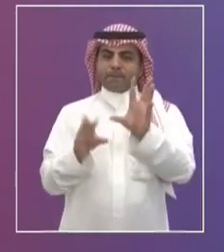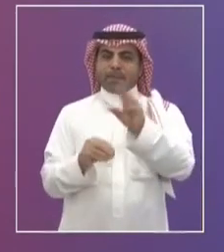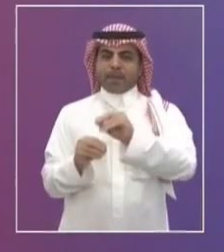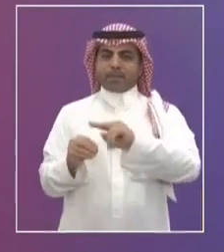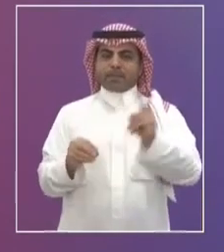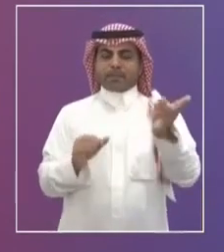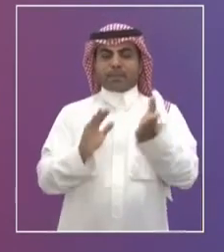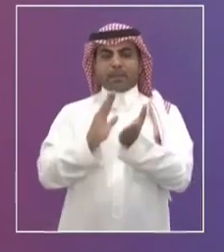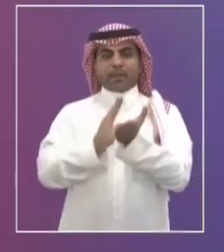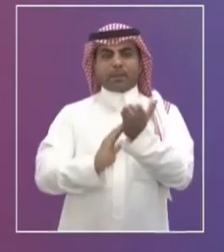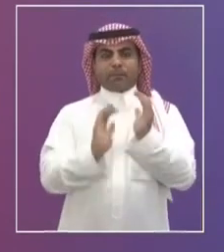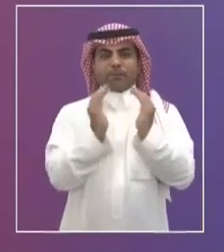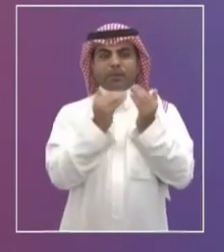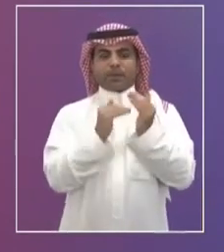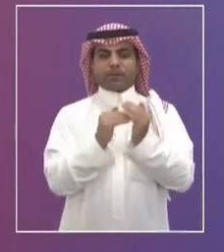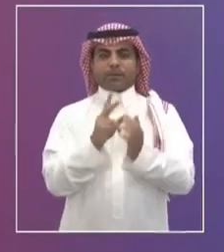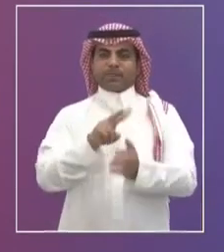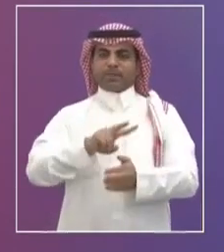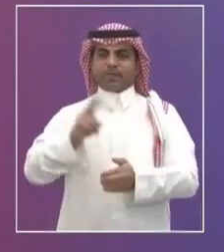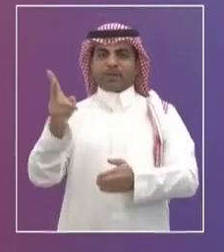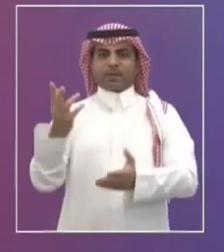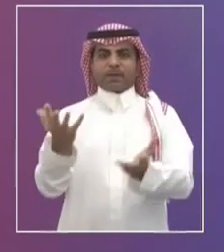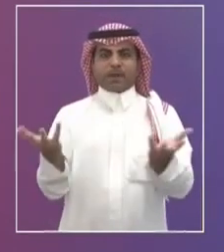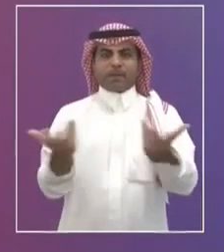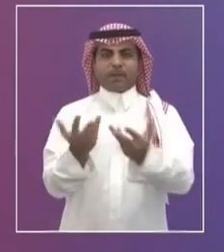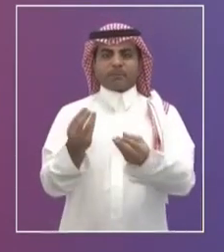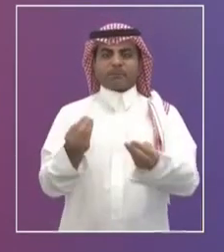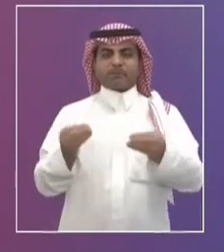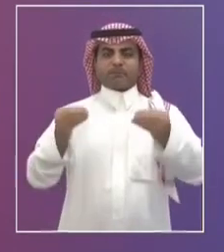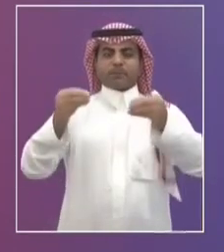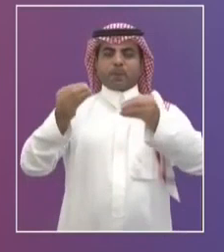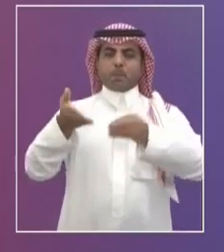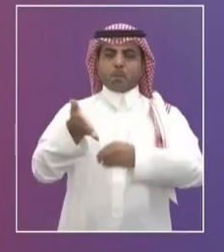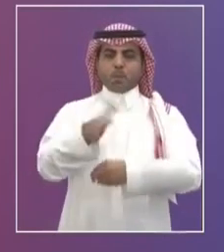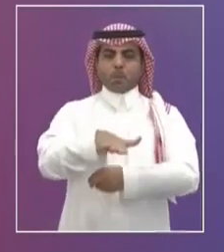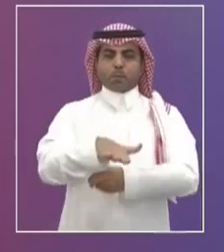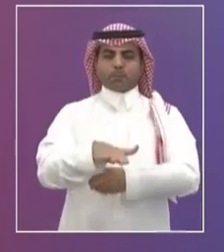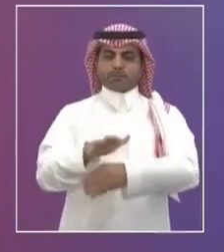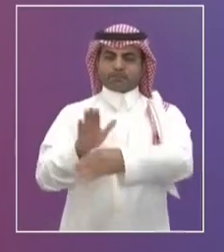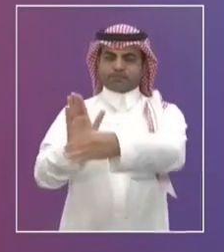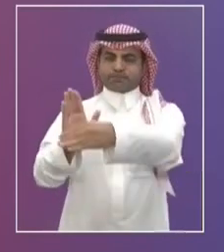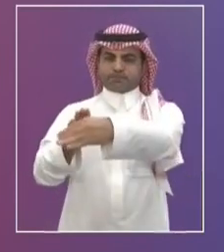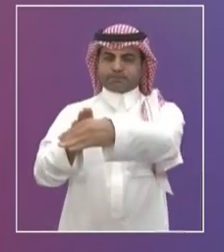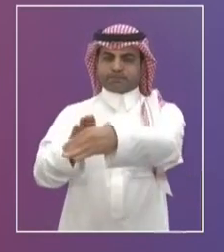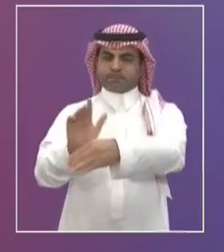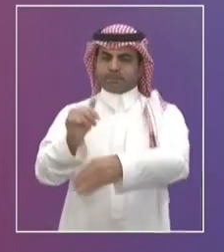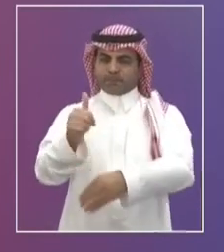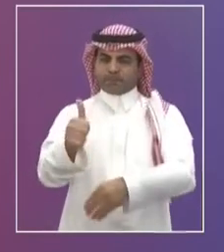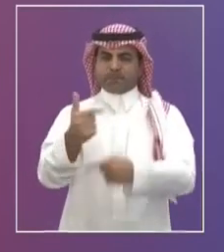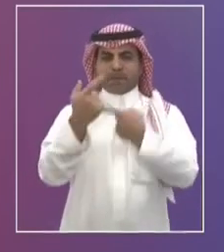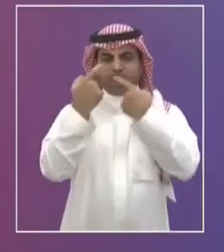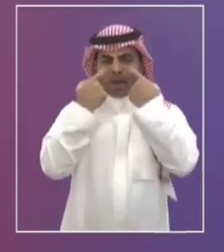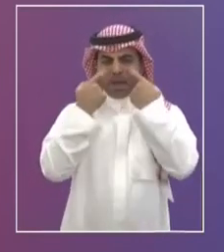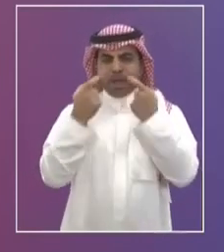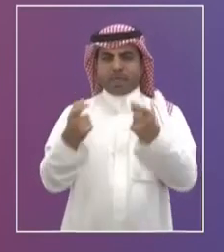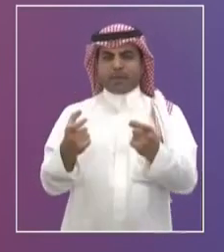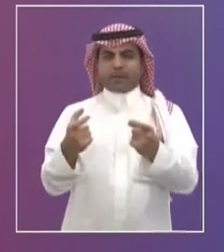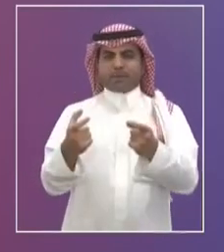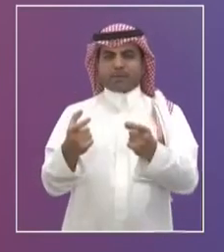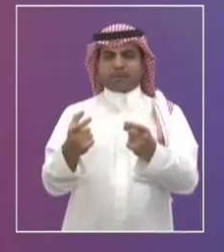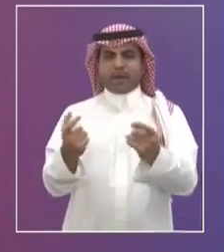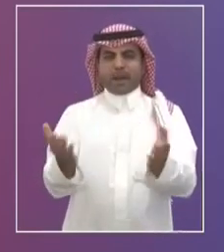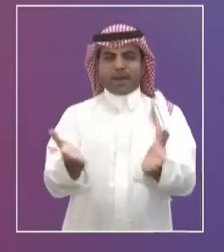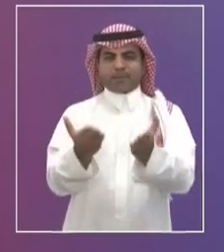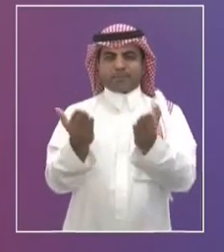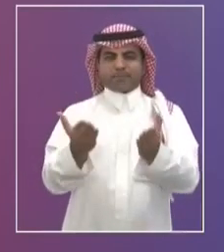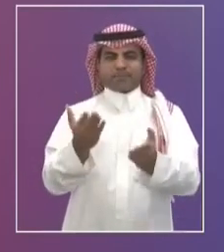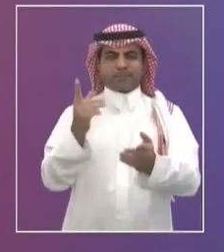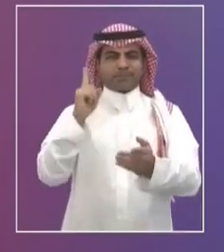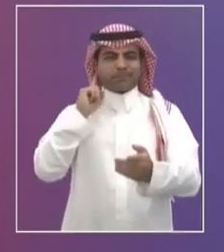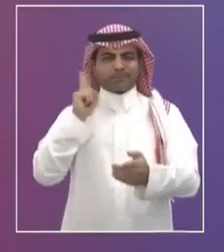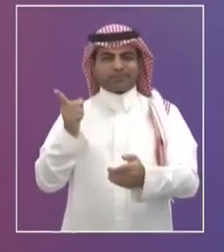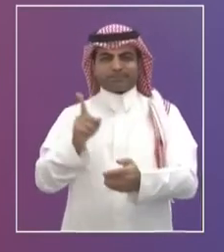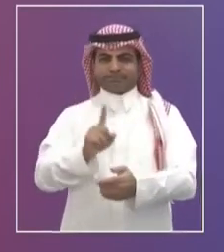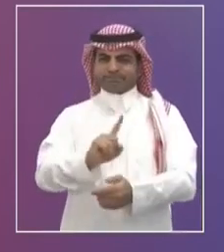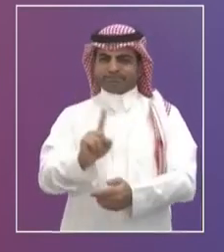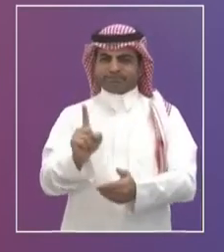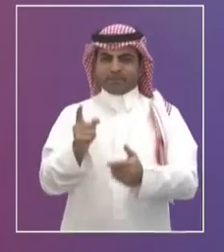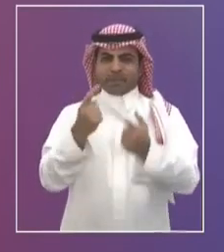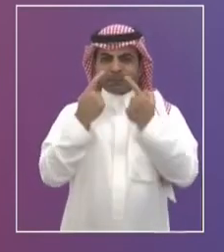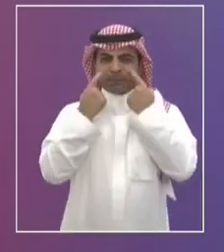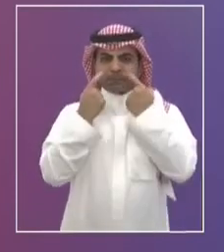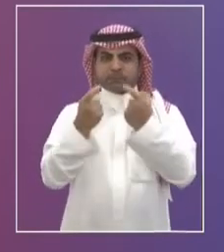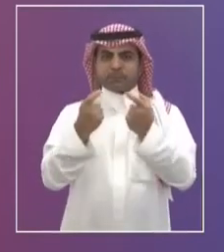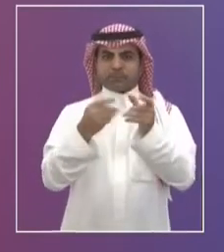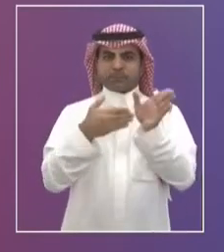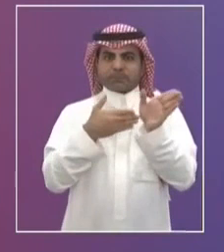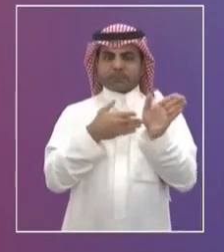الحرجة، وهنالك أعداد يتوفاهم الله. لذلك الحذر واجب، وهذه النسب صحيح بأنها في فئات